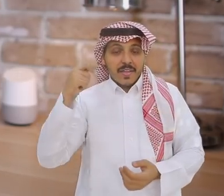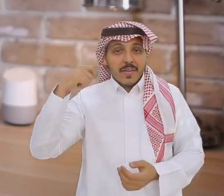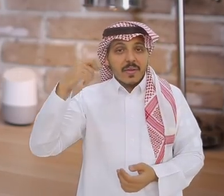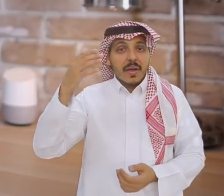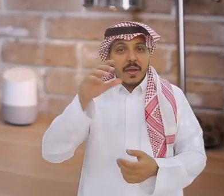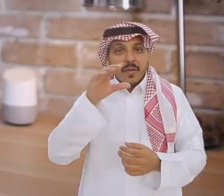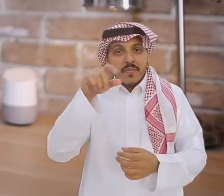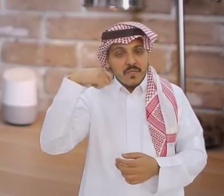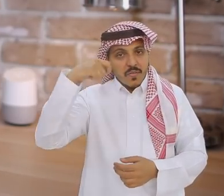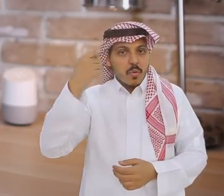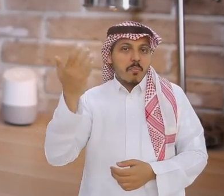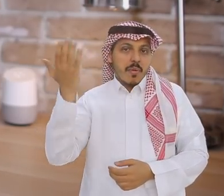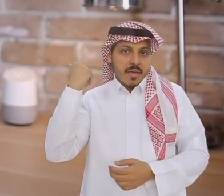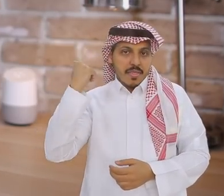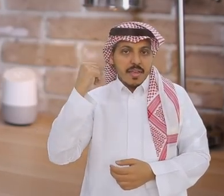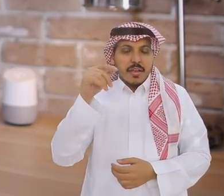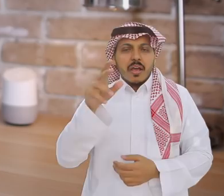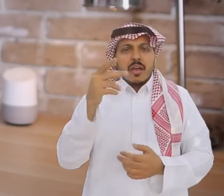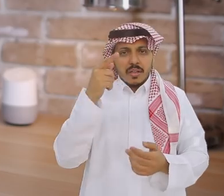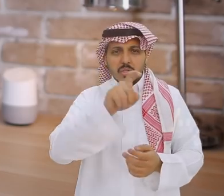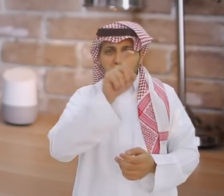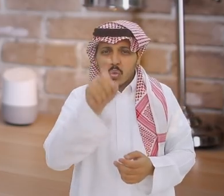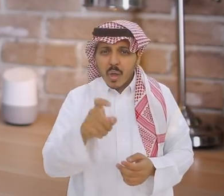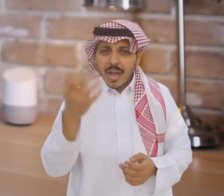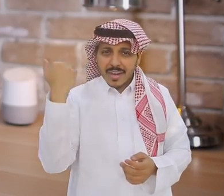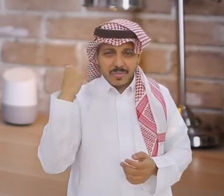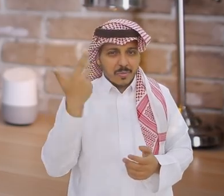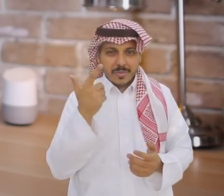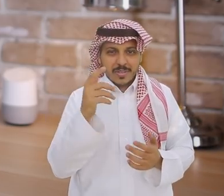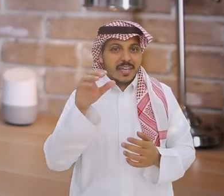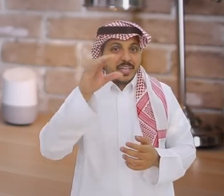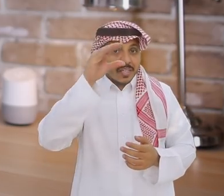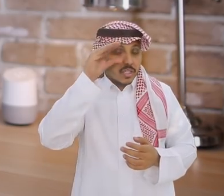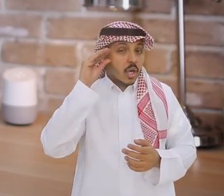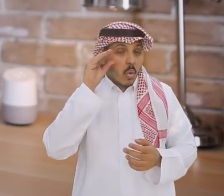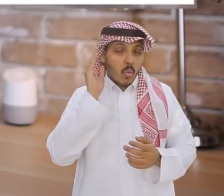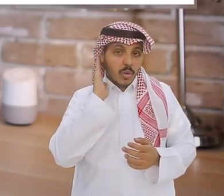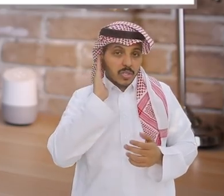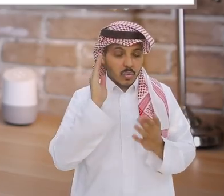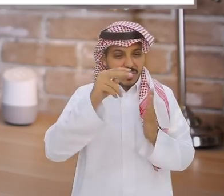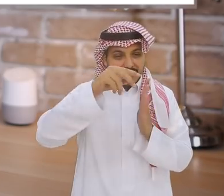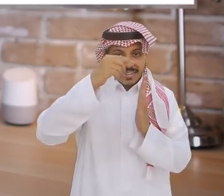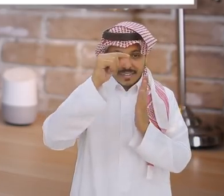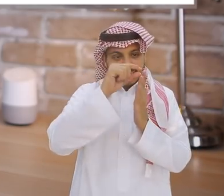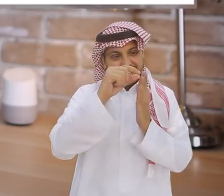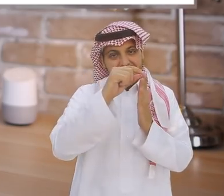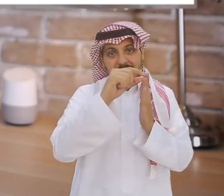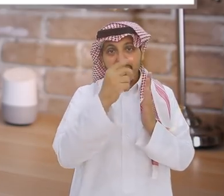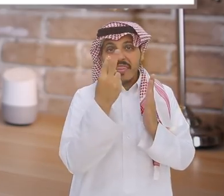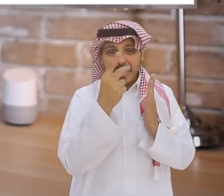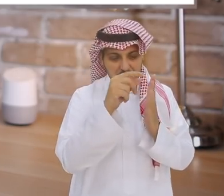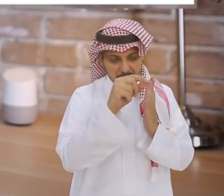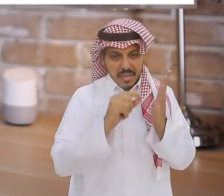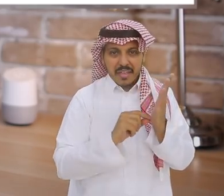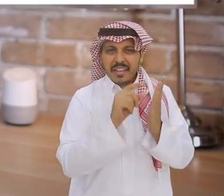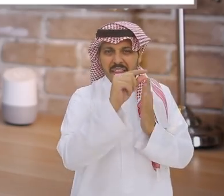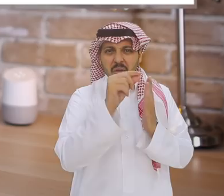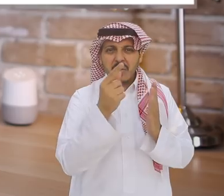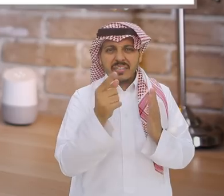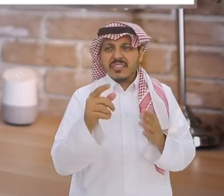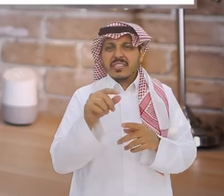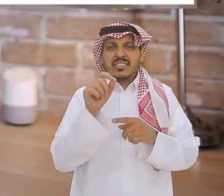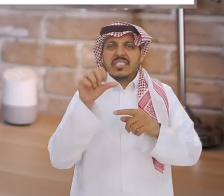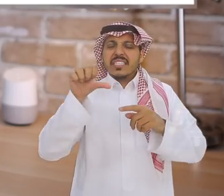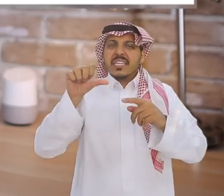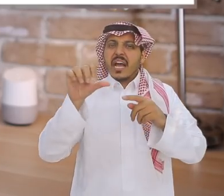سامسونج والنوتش اللي يمكن يجي على جوالاتها وسألناكم أنتوا النوتش حيكون قبيح ولا وش رايكم فيه؟ 59% منكم قال قبيح،